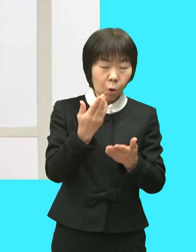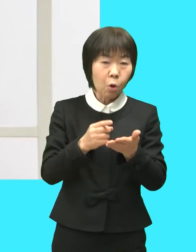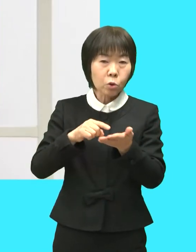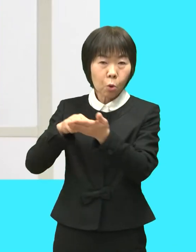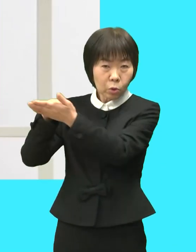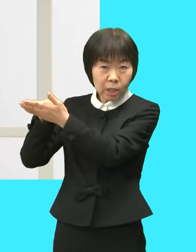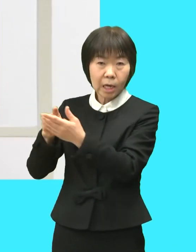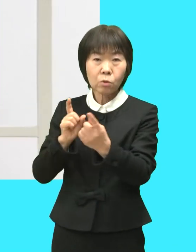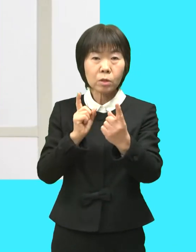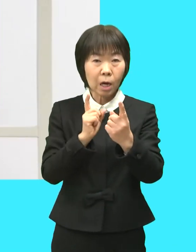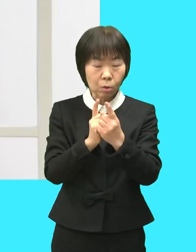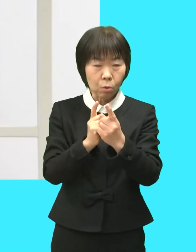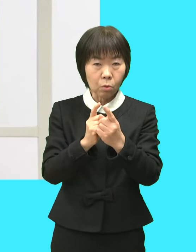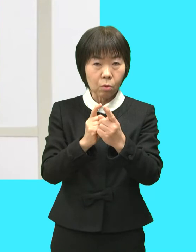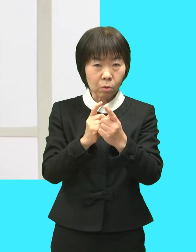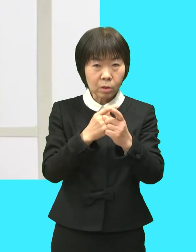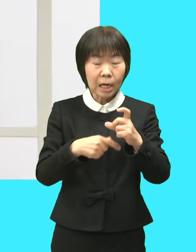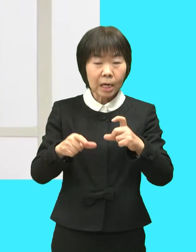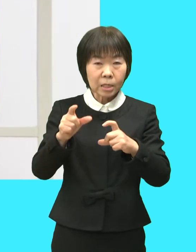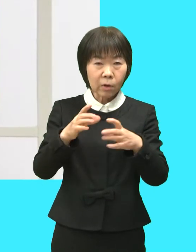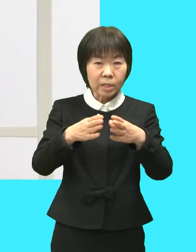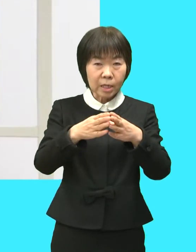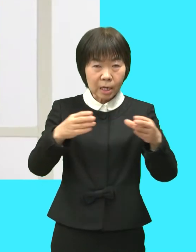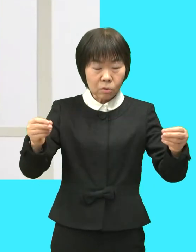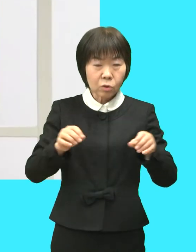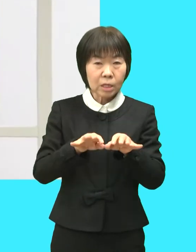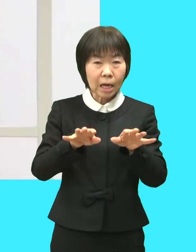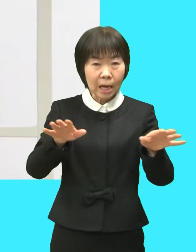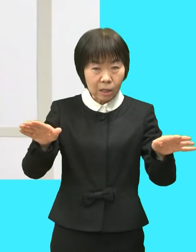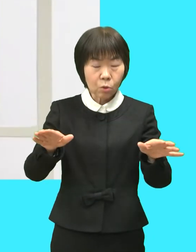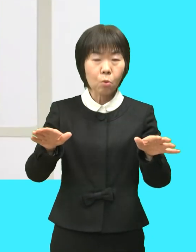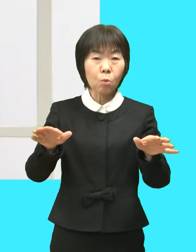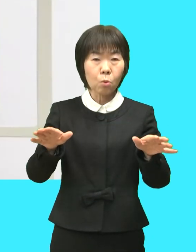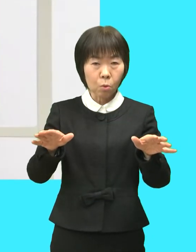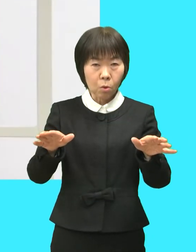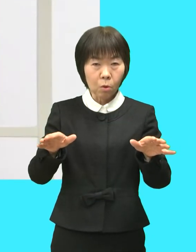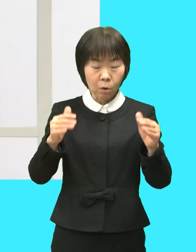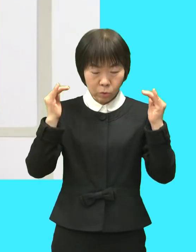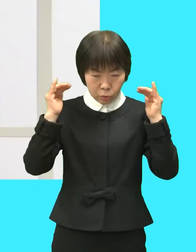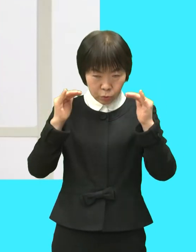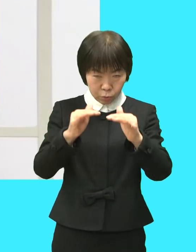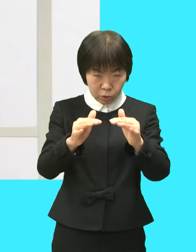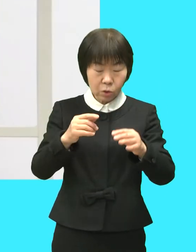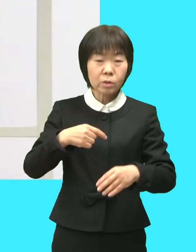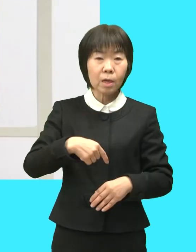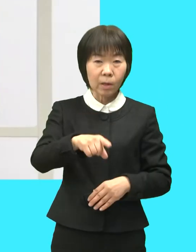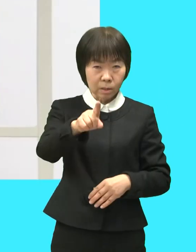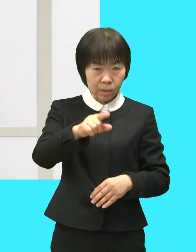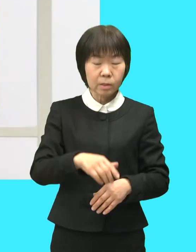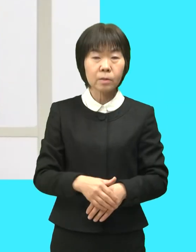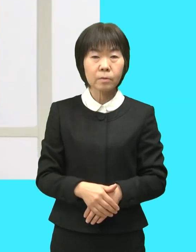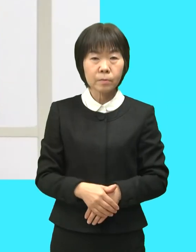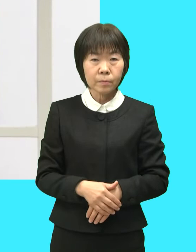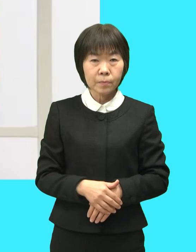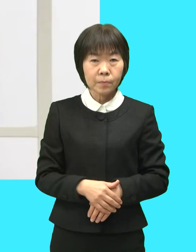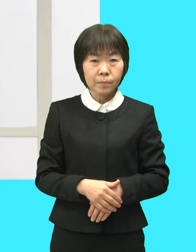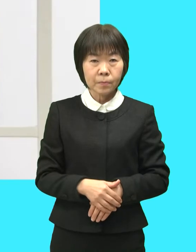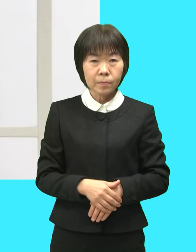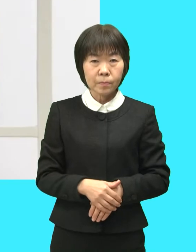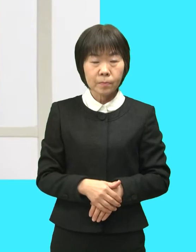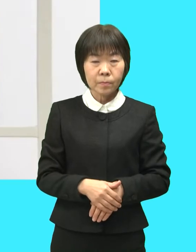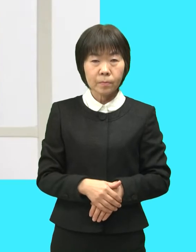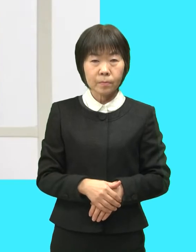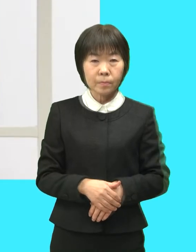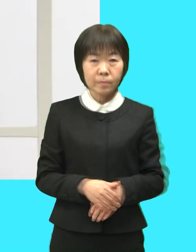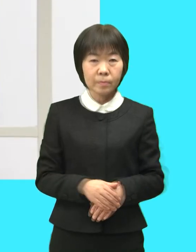への対応、さらには全国への影響等について注視をしてまいります。 よろしい